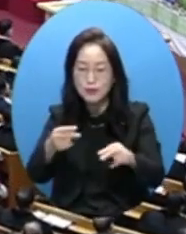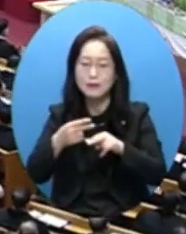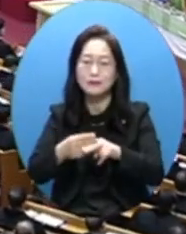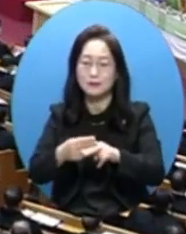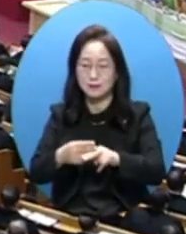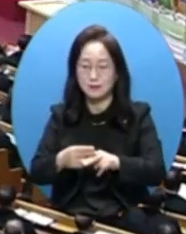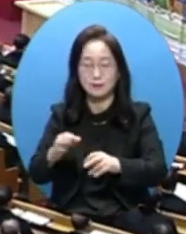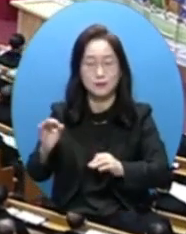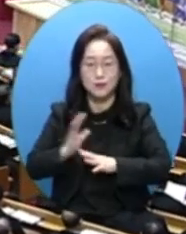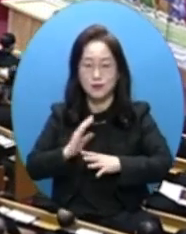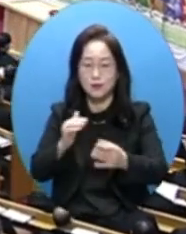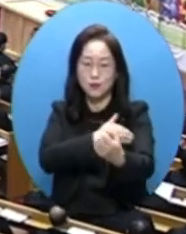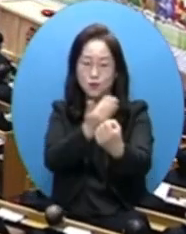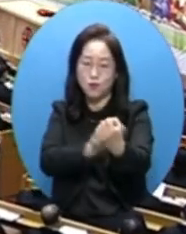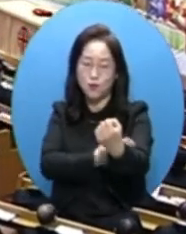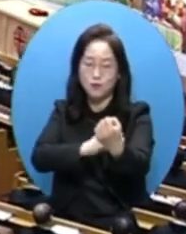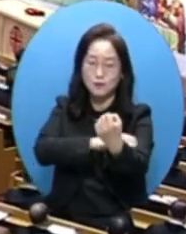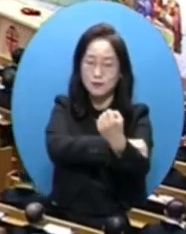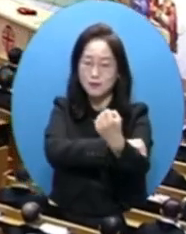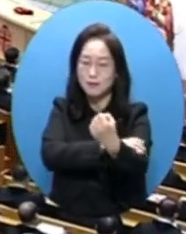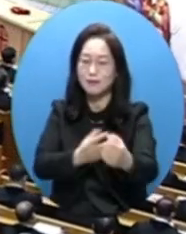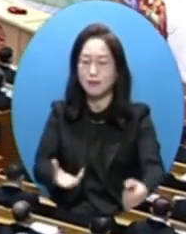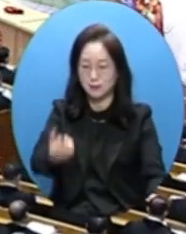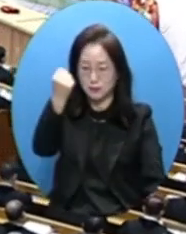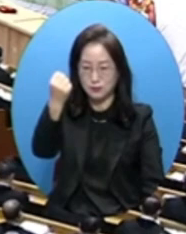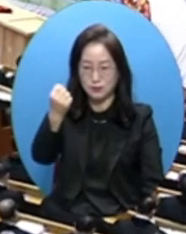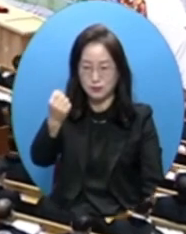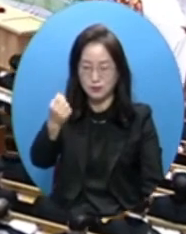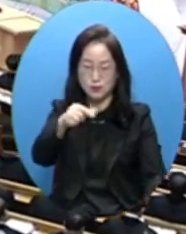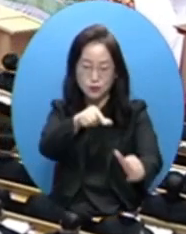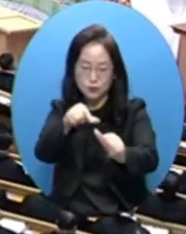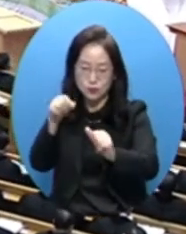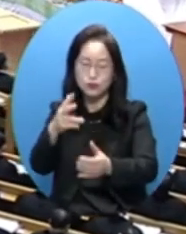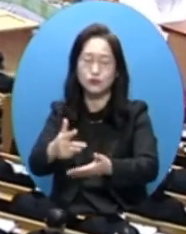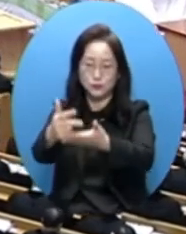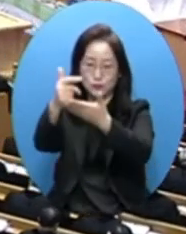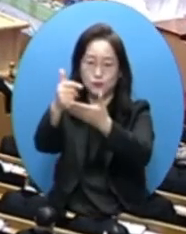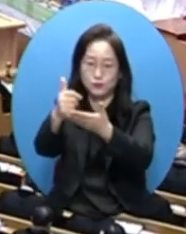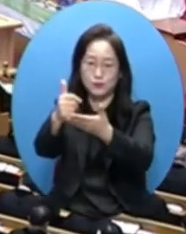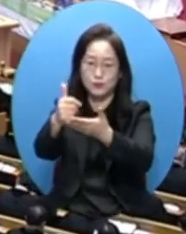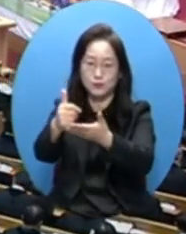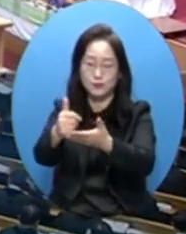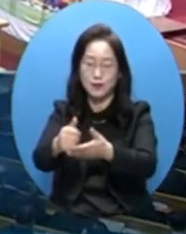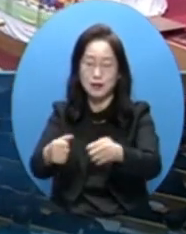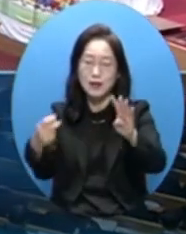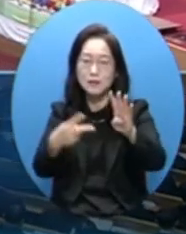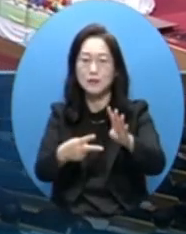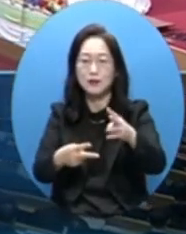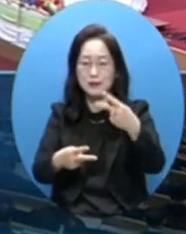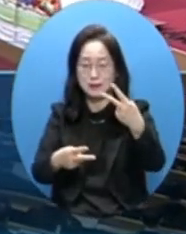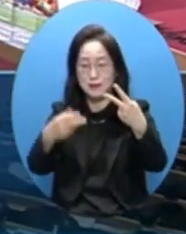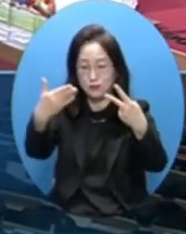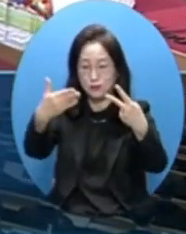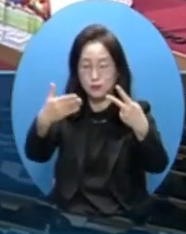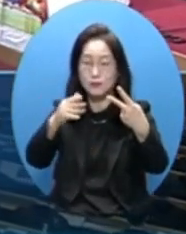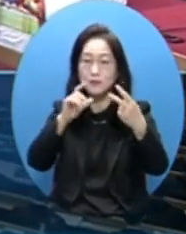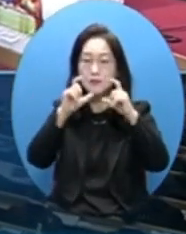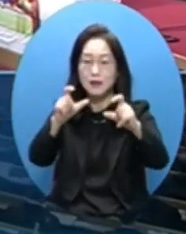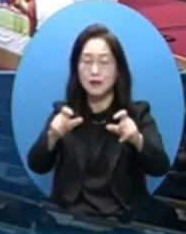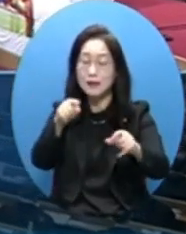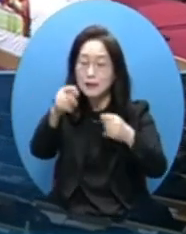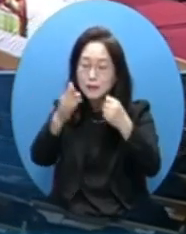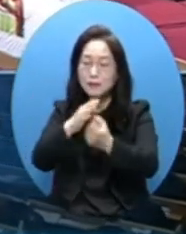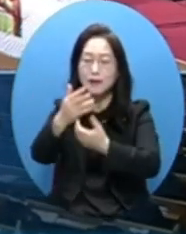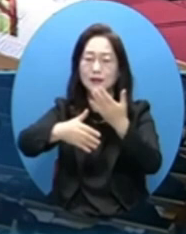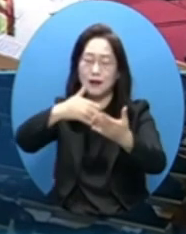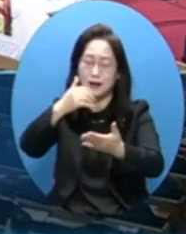놀라운 권세를 갖고 계신 위대한 구세주가 되십니다. 빌립보서 2장 9절로 10절은 이와 같이 선포합니다. 이름으로 하나님이